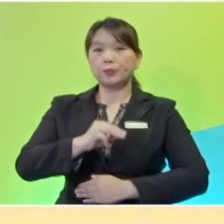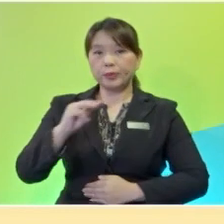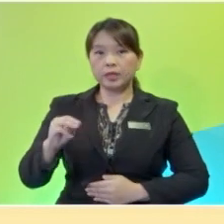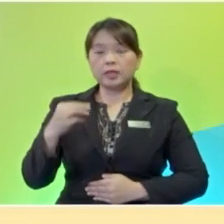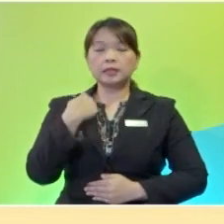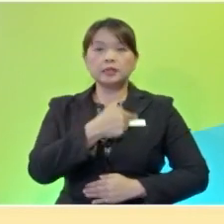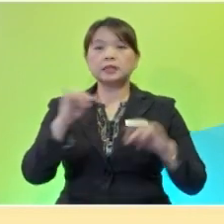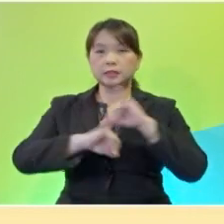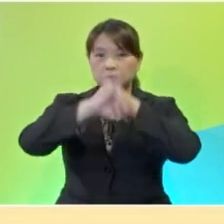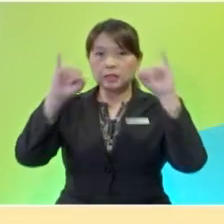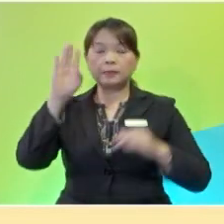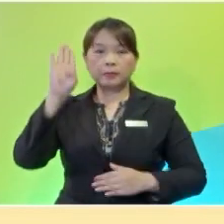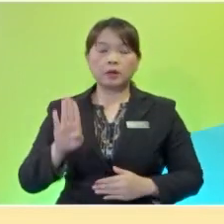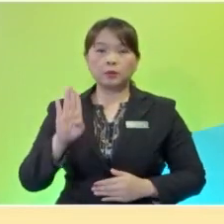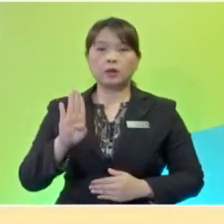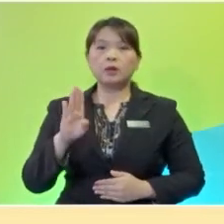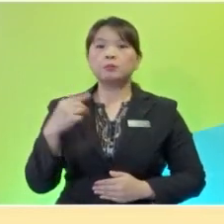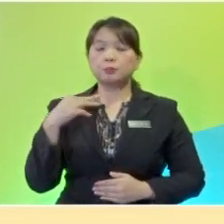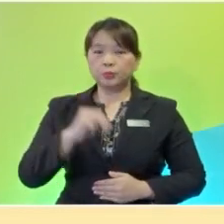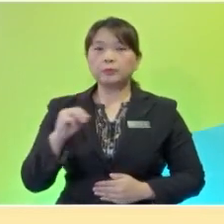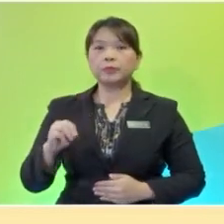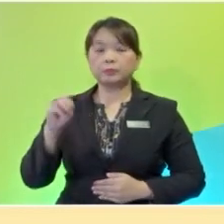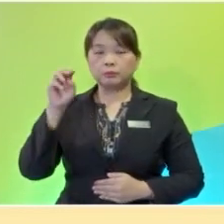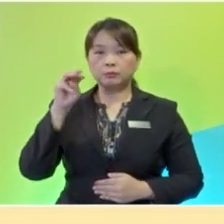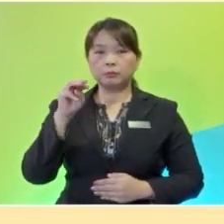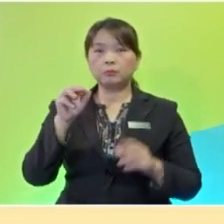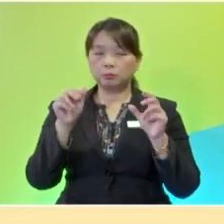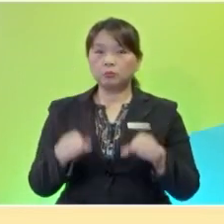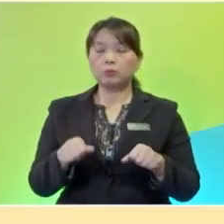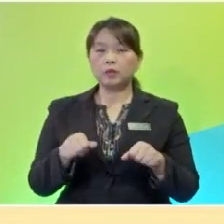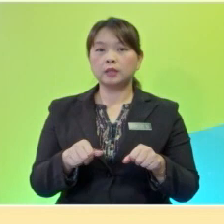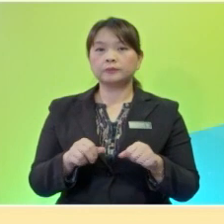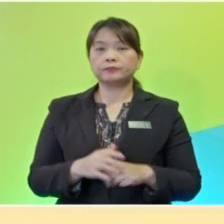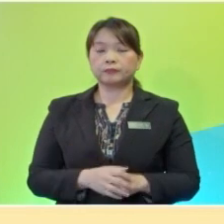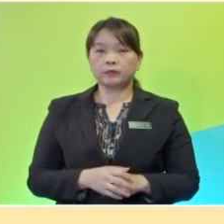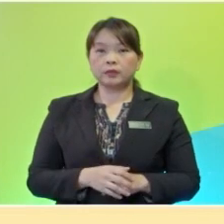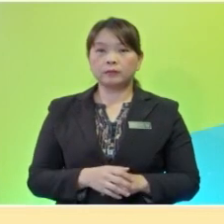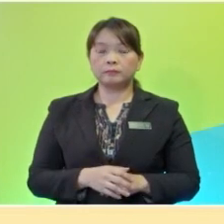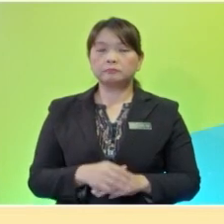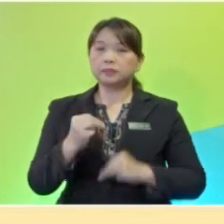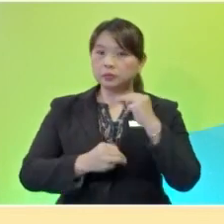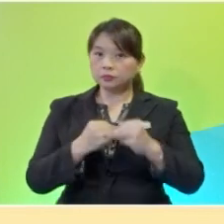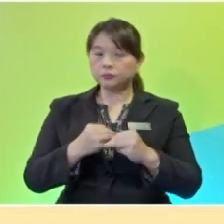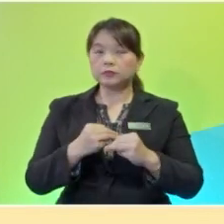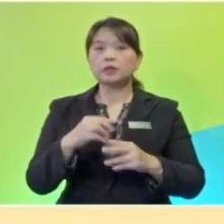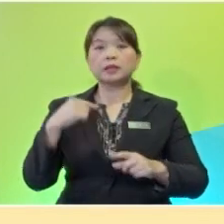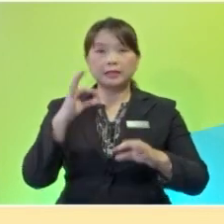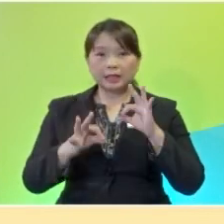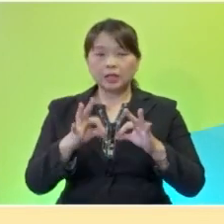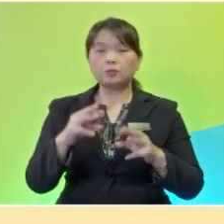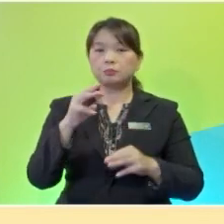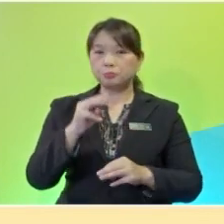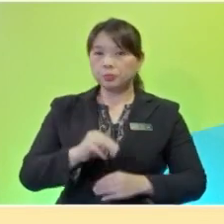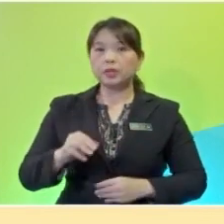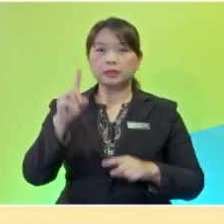怎么的让学生过后呢有一个后续啊。所以如果那个孩子呢他在这个部分呢他没有办法很好